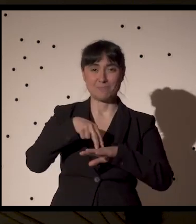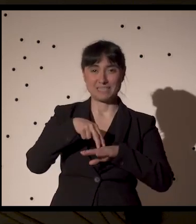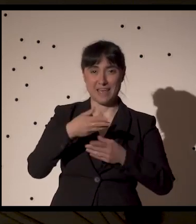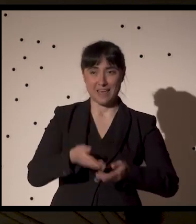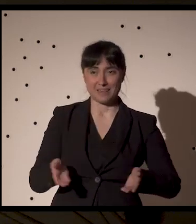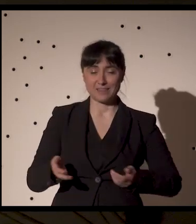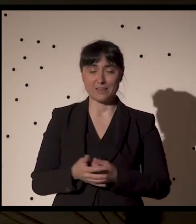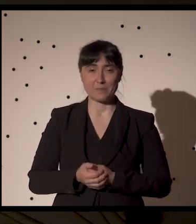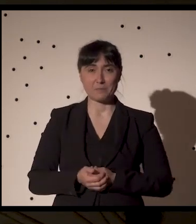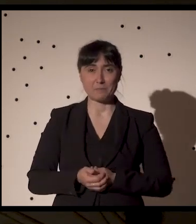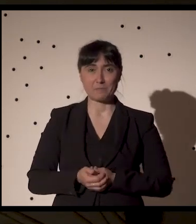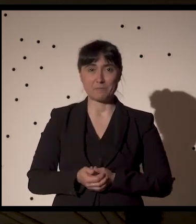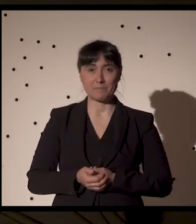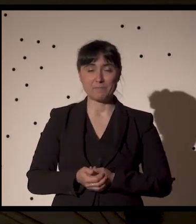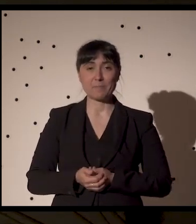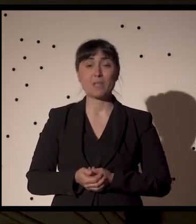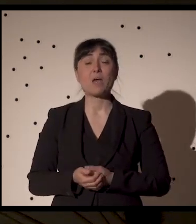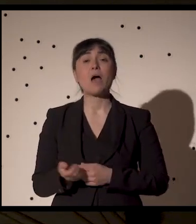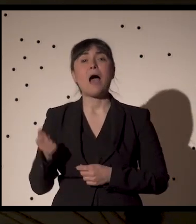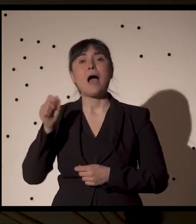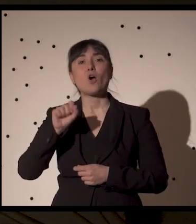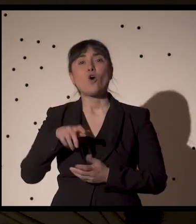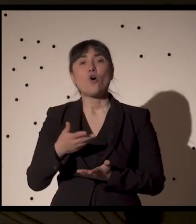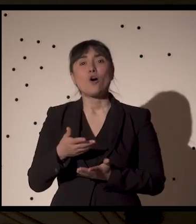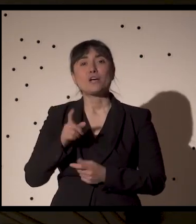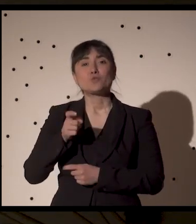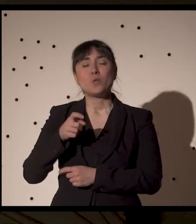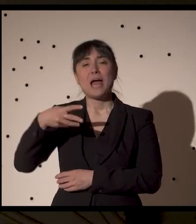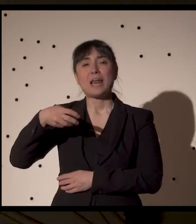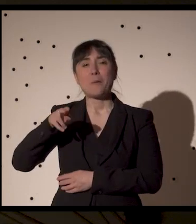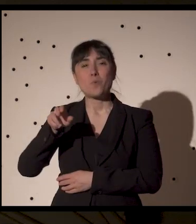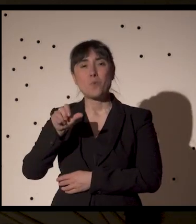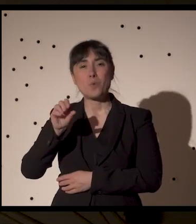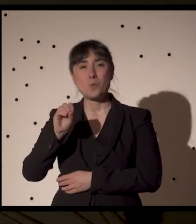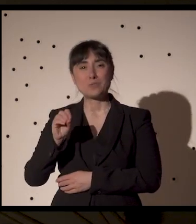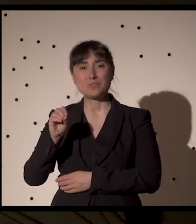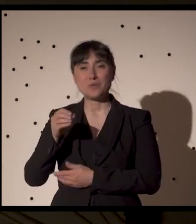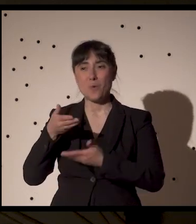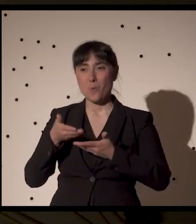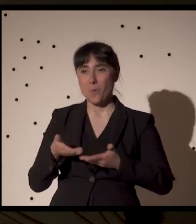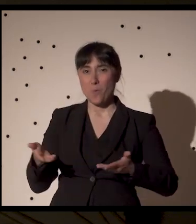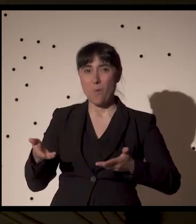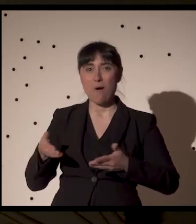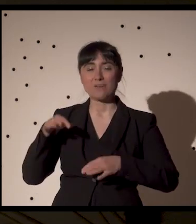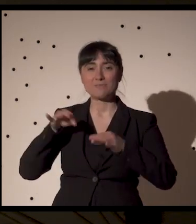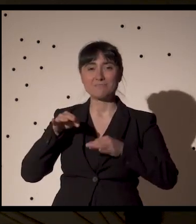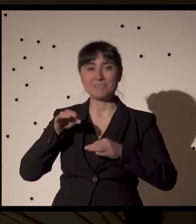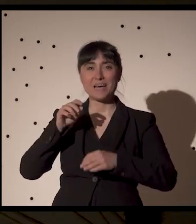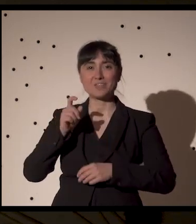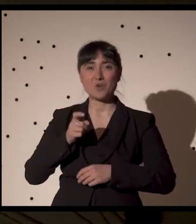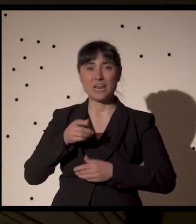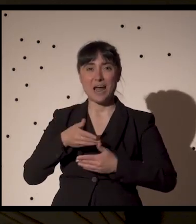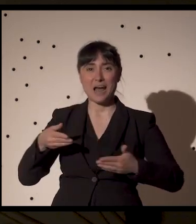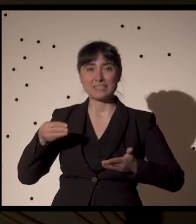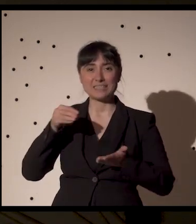Teatro Per Giuliana musso che porterà in scena qui al Teatro Grassi dentro una storia vera